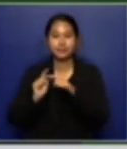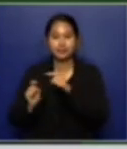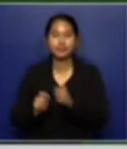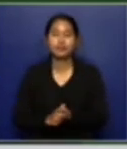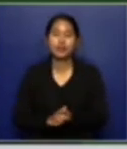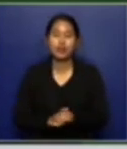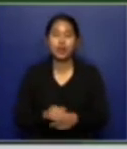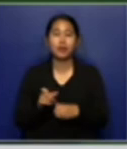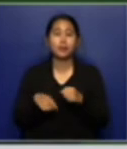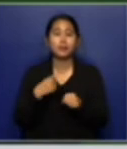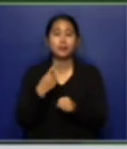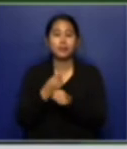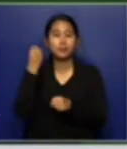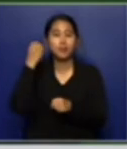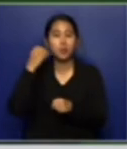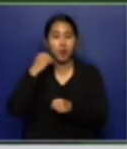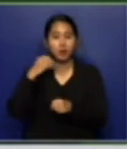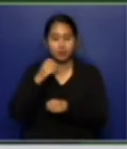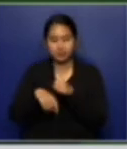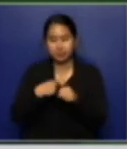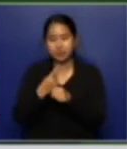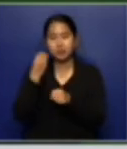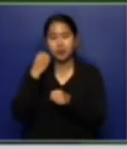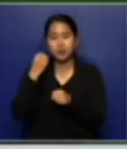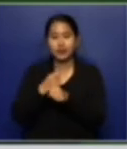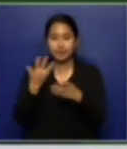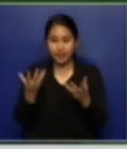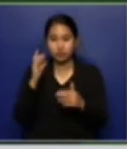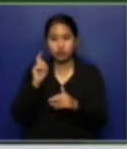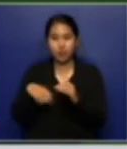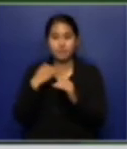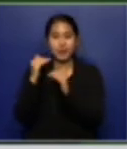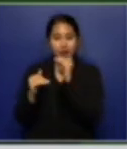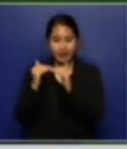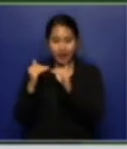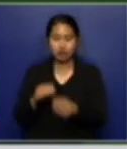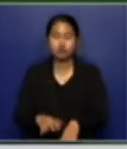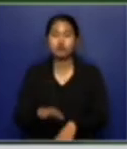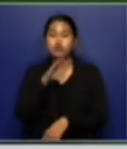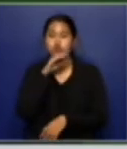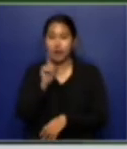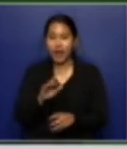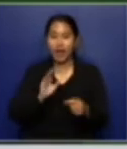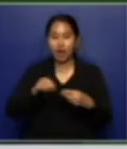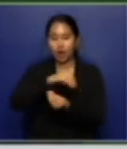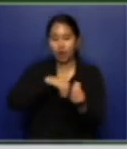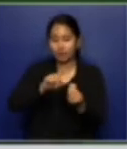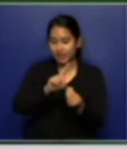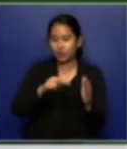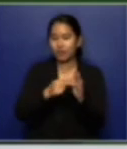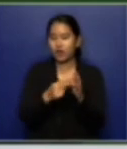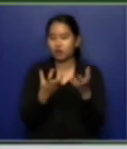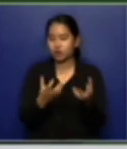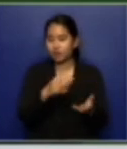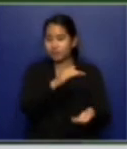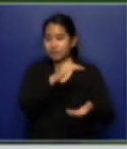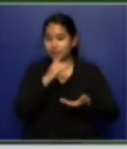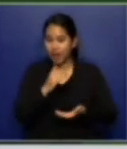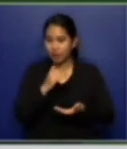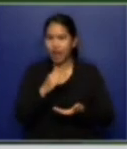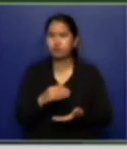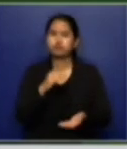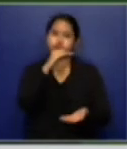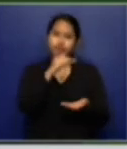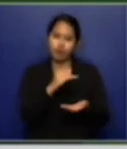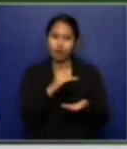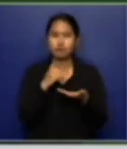อบของการใช้งบประมาณจะต้องมีการพัฒนาอย่างรอบที่1อาจจะใช้ปัจจัยนำเข้ามากนะคะผลผลิตได้น้อย